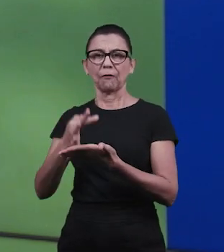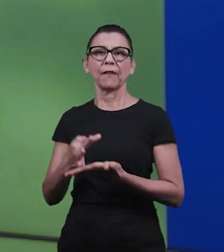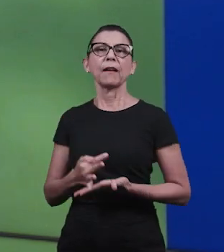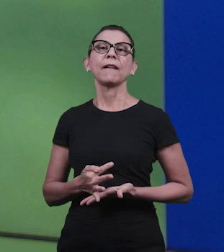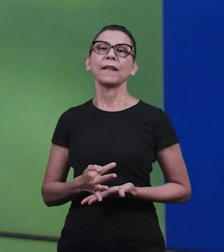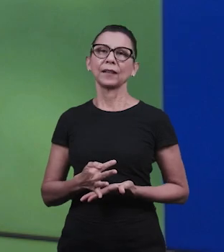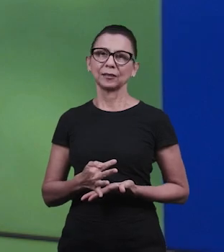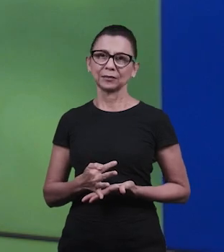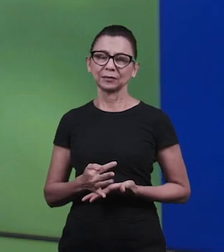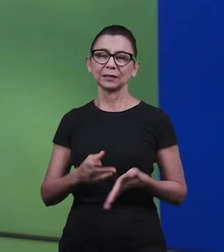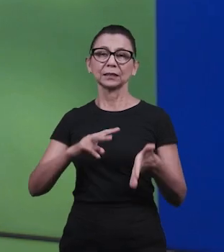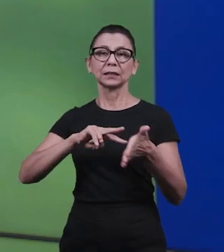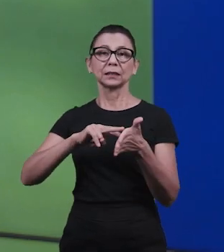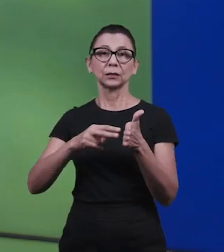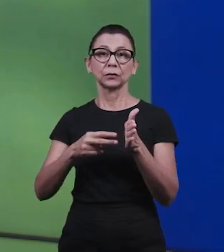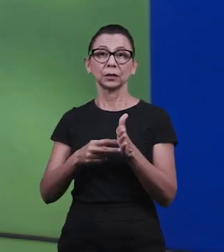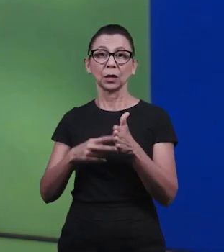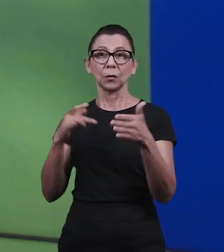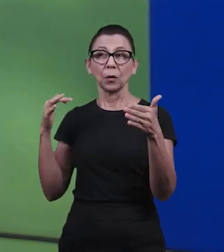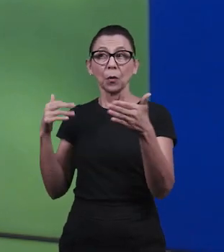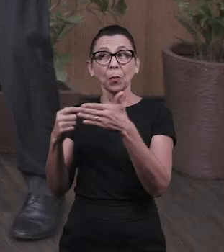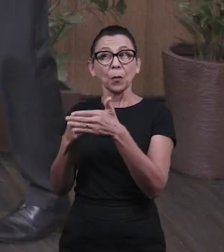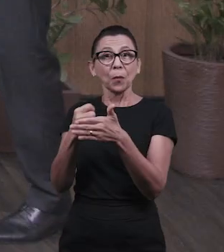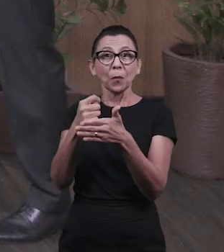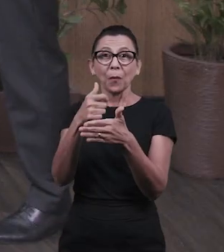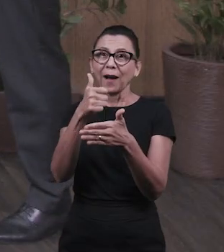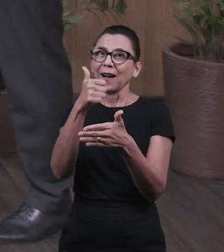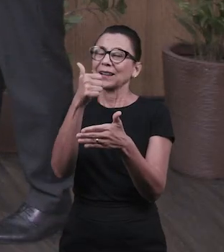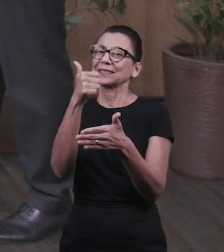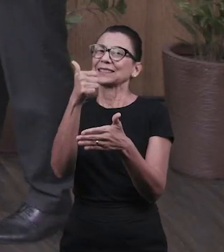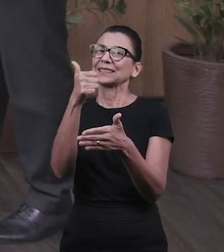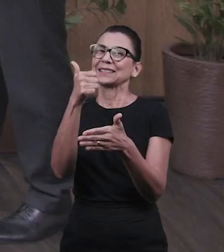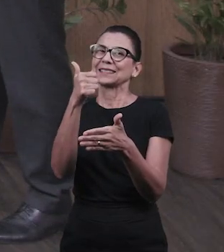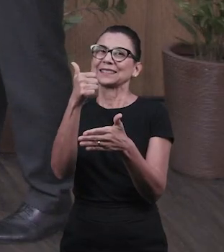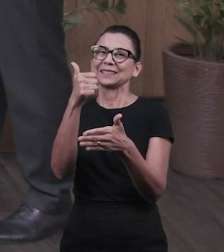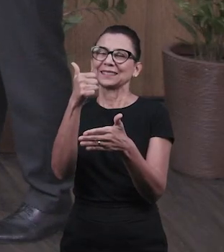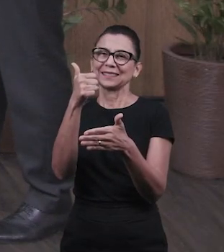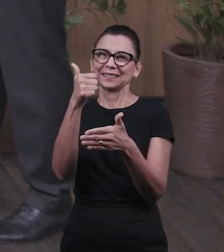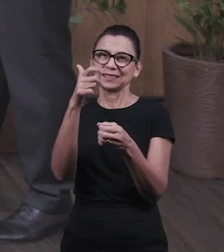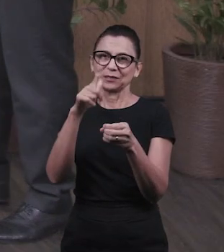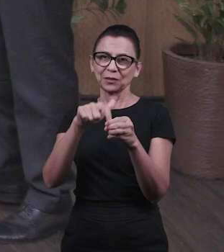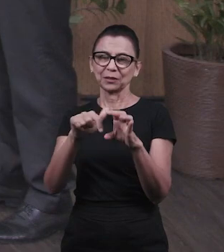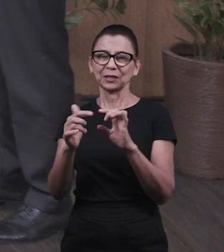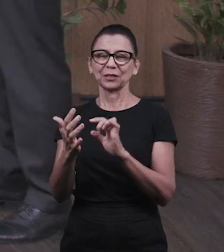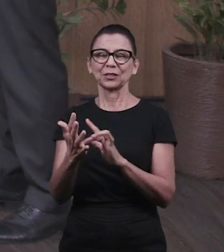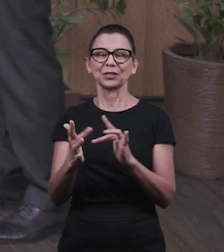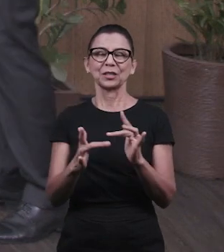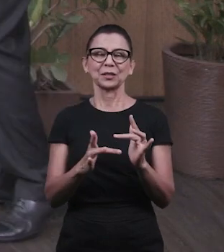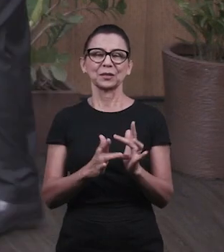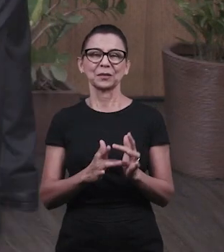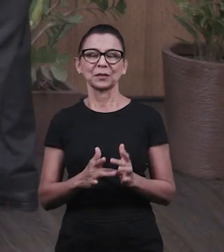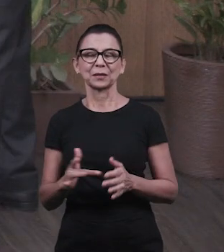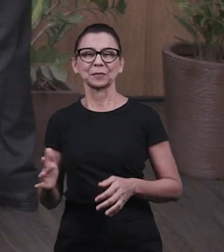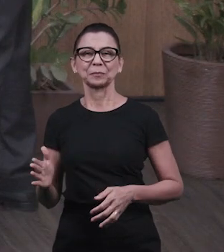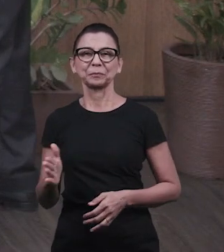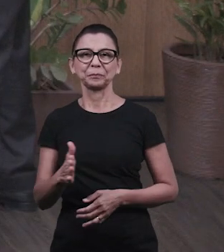Господа Иисуса Христа, когда многие отступили от веры, как написано в первом послании